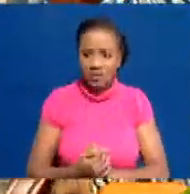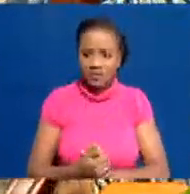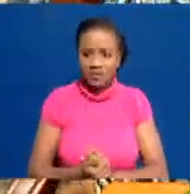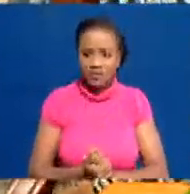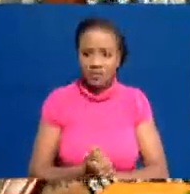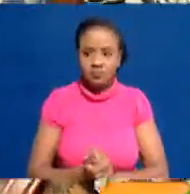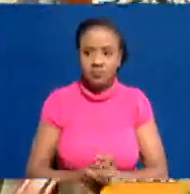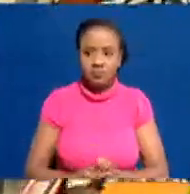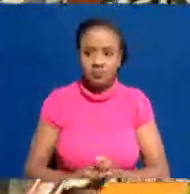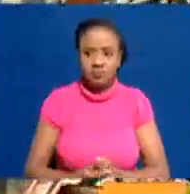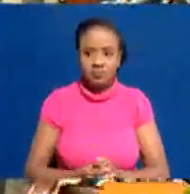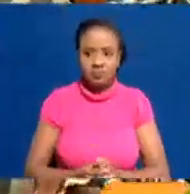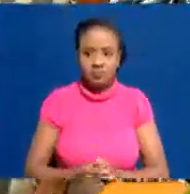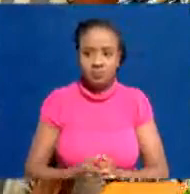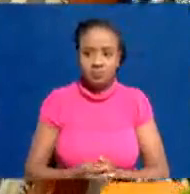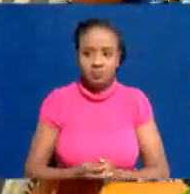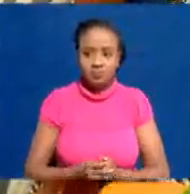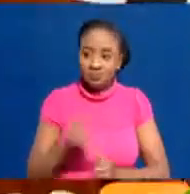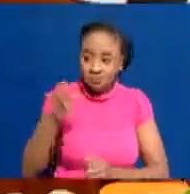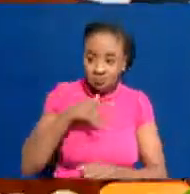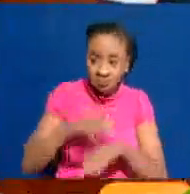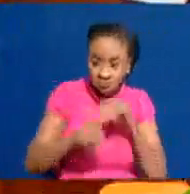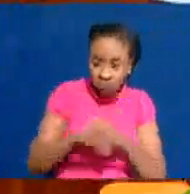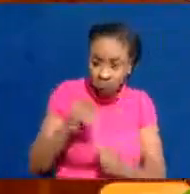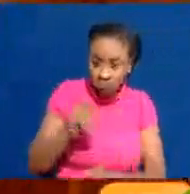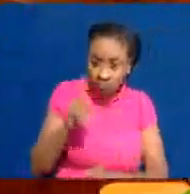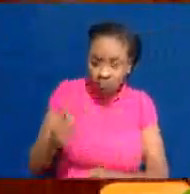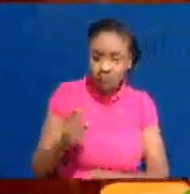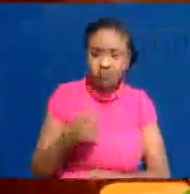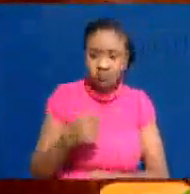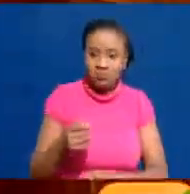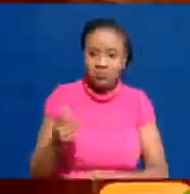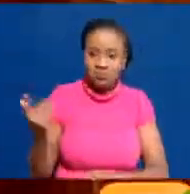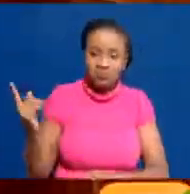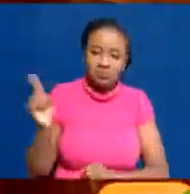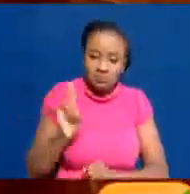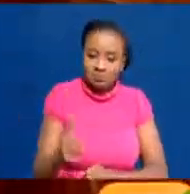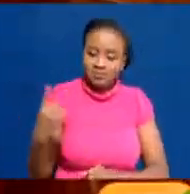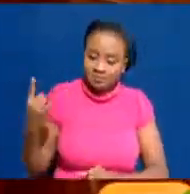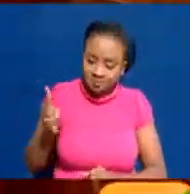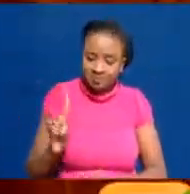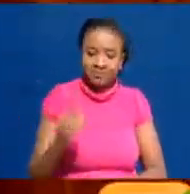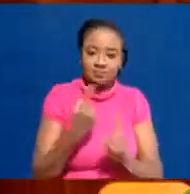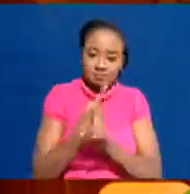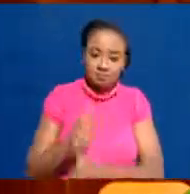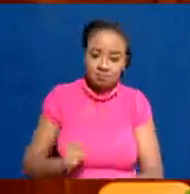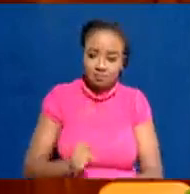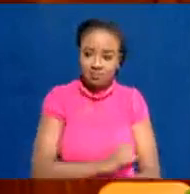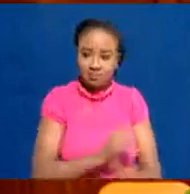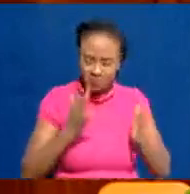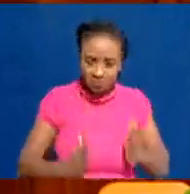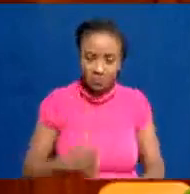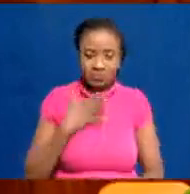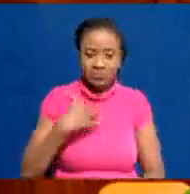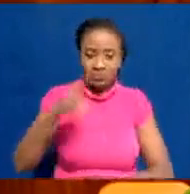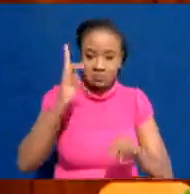Yeah, so are you comfortable? Ilichukua muda kwani baadhi ya maseneta walikuwa